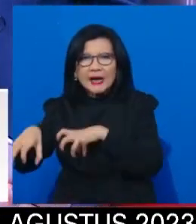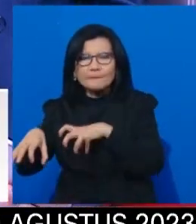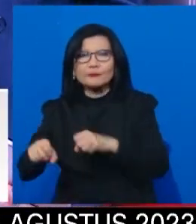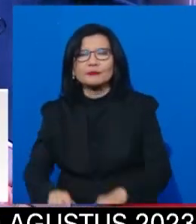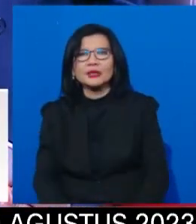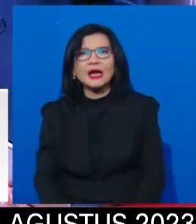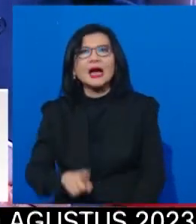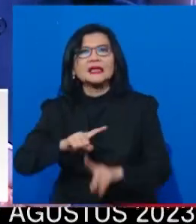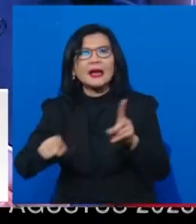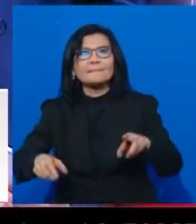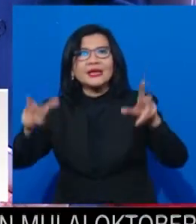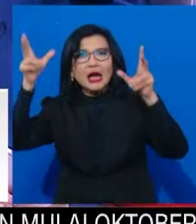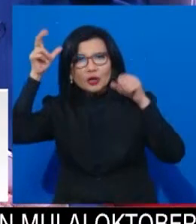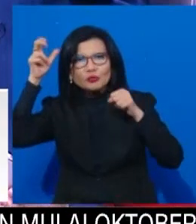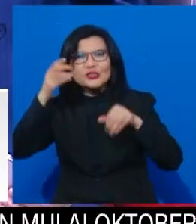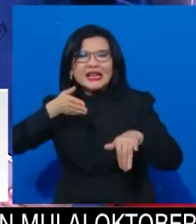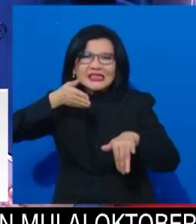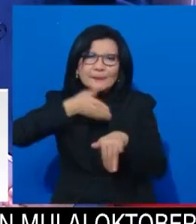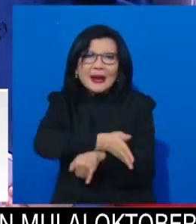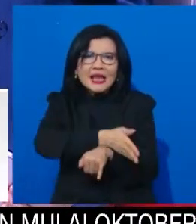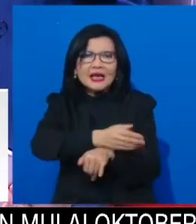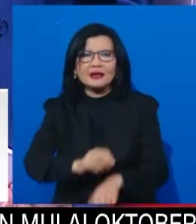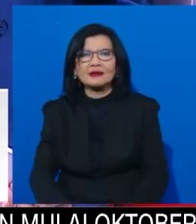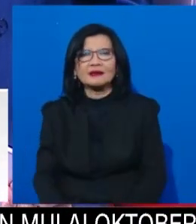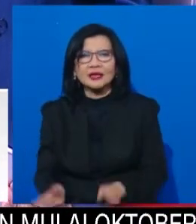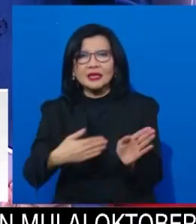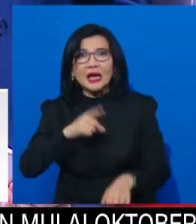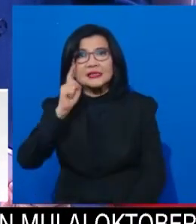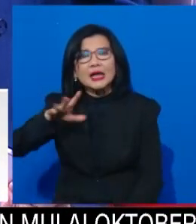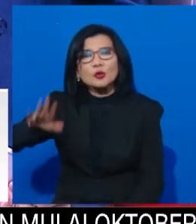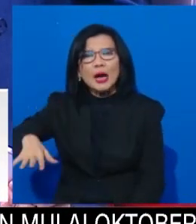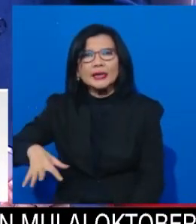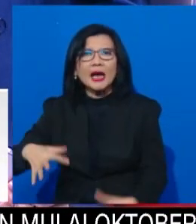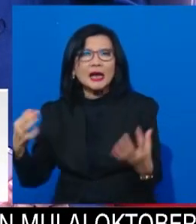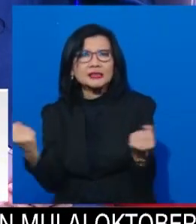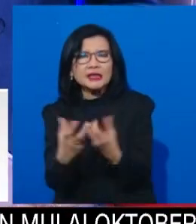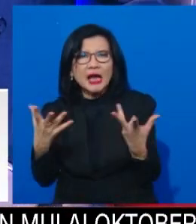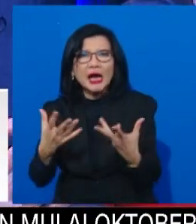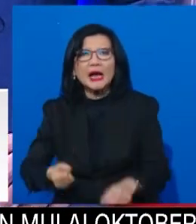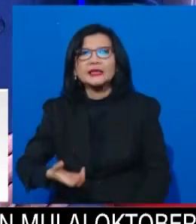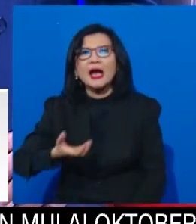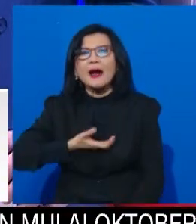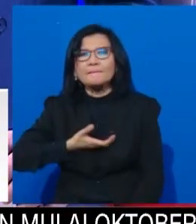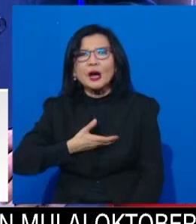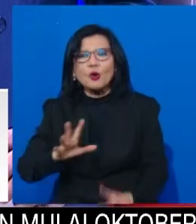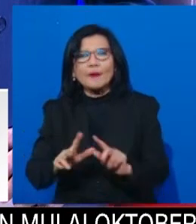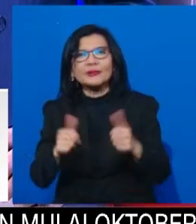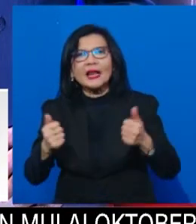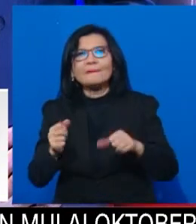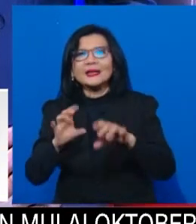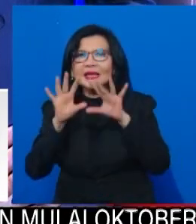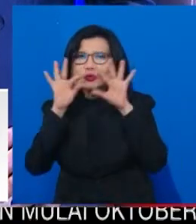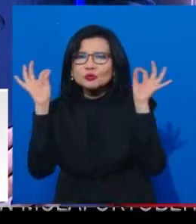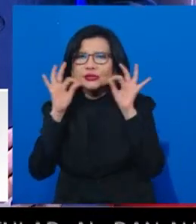kabar rusa ternyata disembelih. Sementara seorang anak yang mengalami kecelakaan tragis saat hendak menyelamatkan kucing di Labuan Batu, Sumatera